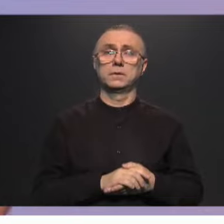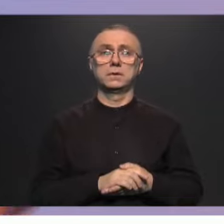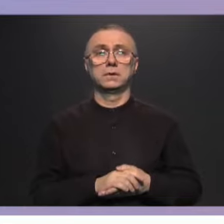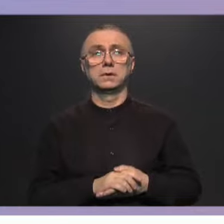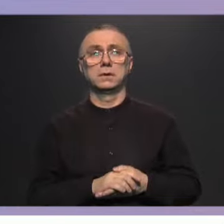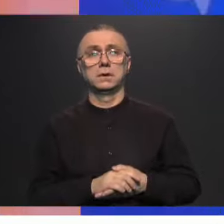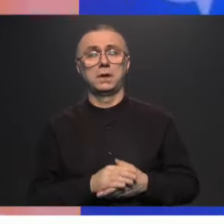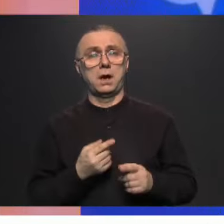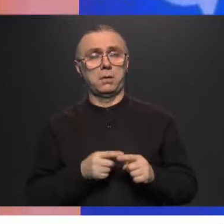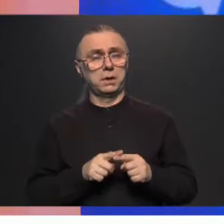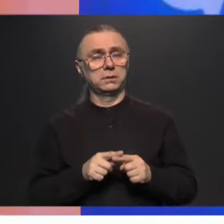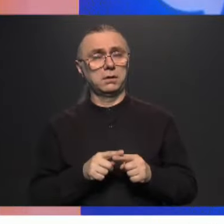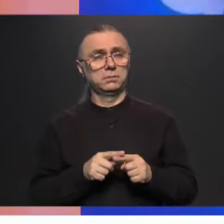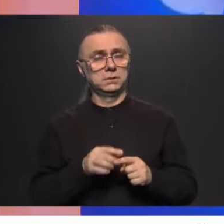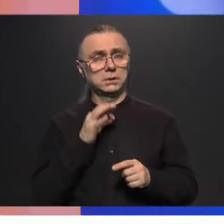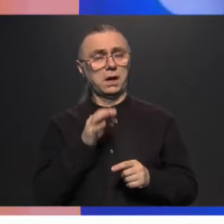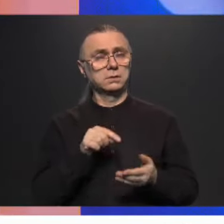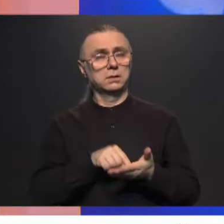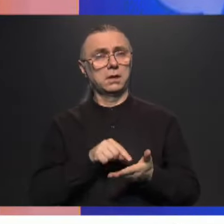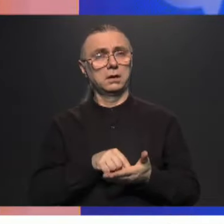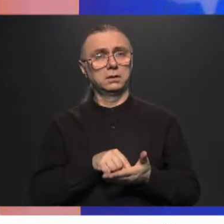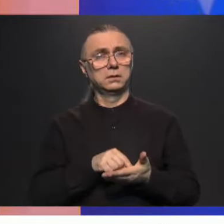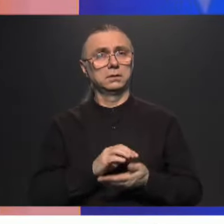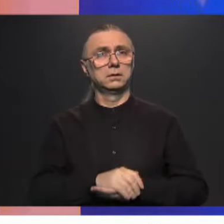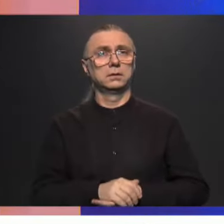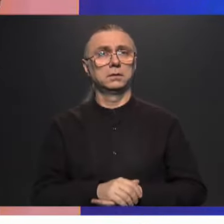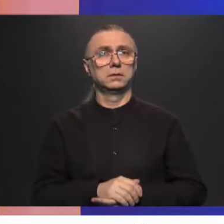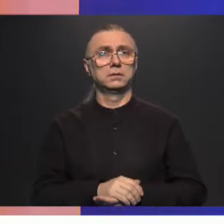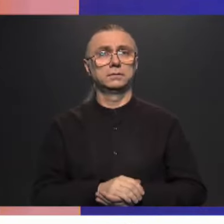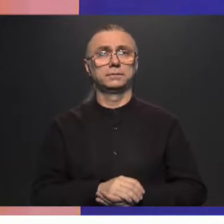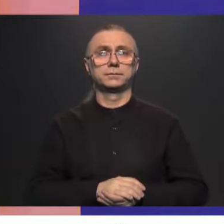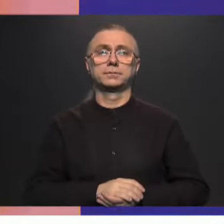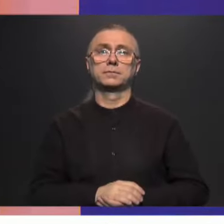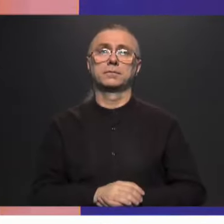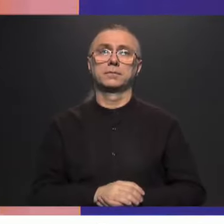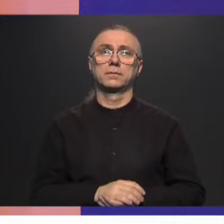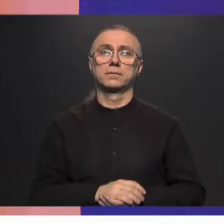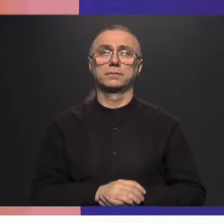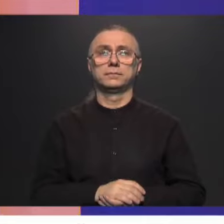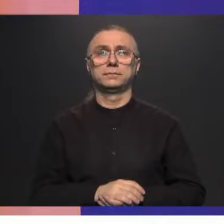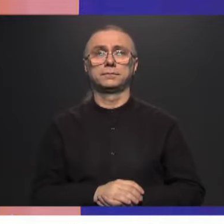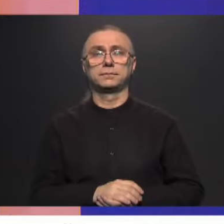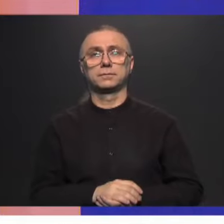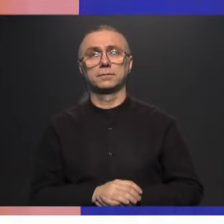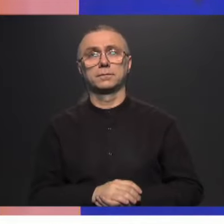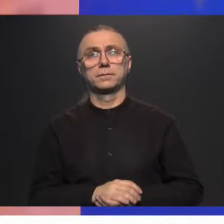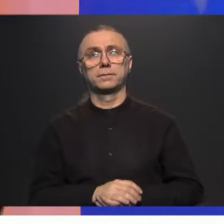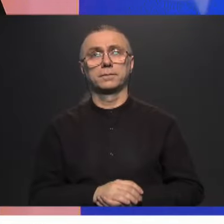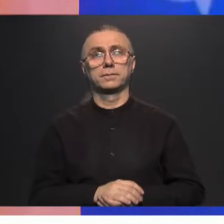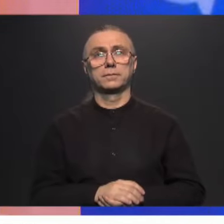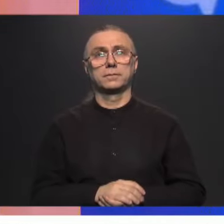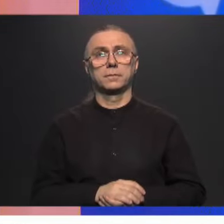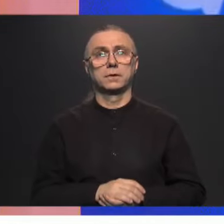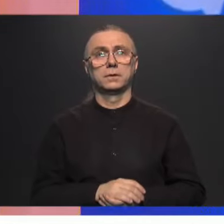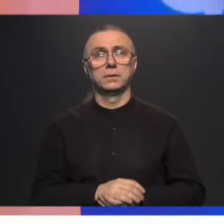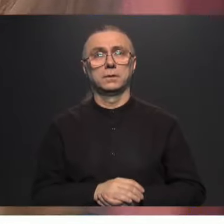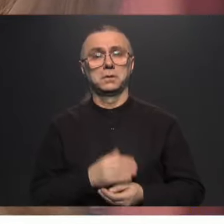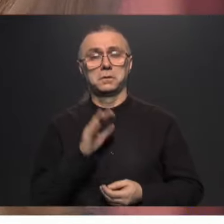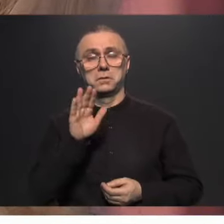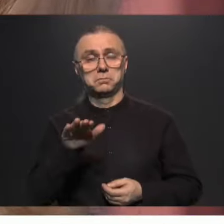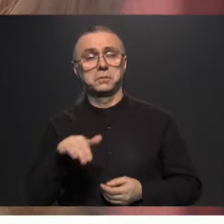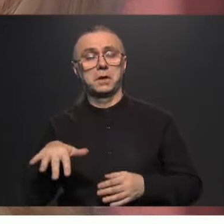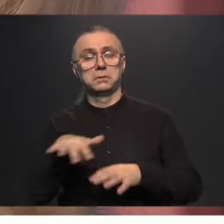четко об этом сказано, когда они пришли и встали, Христос был в неком доме, и ему пришли и сказали: «Матерь твоя